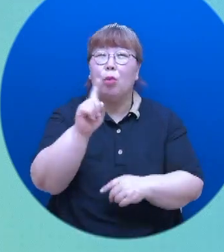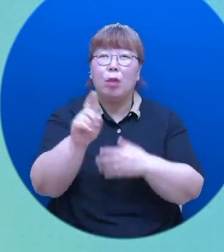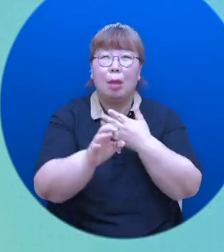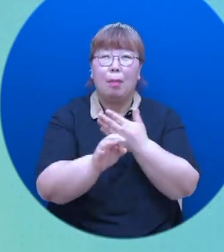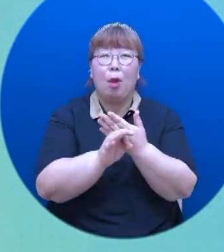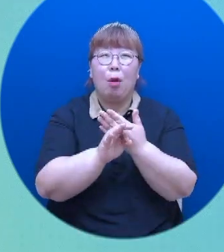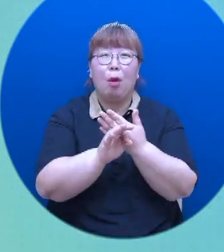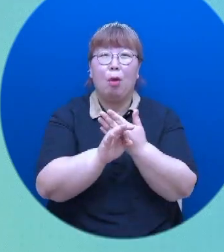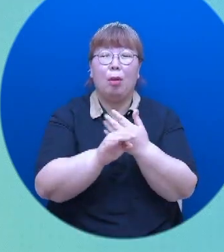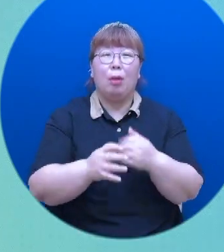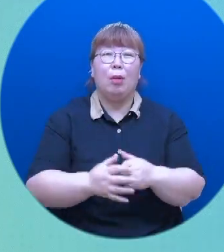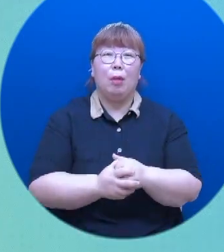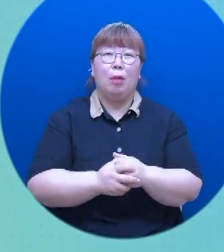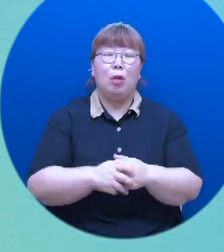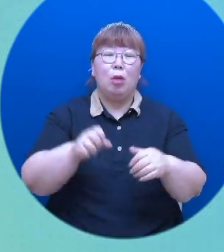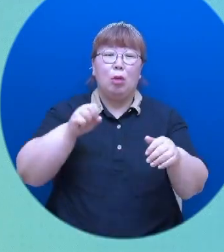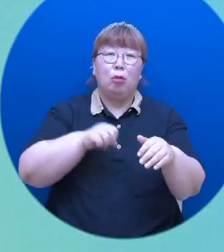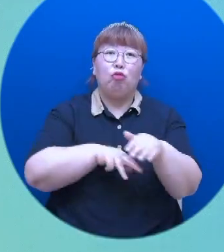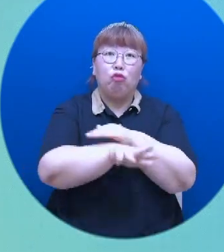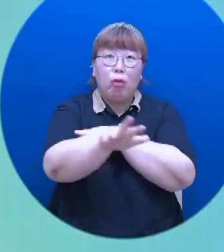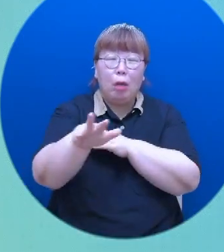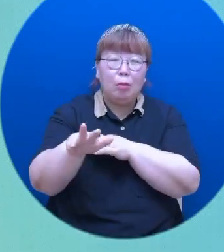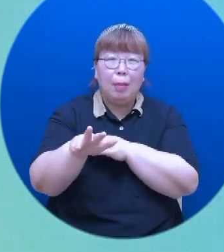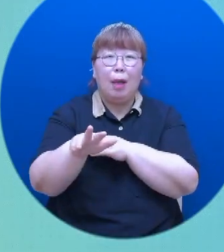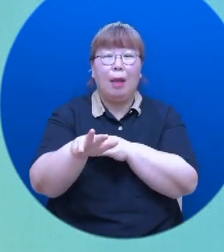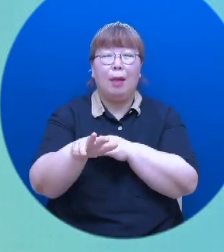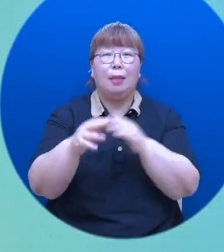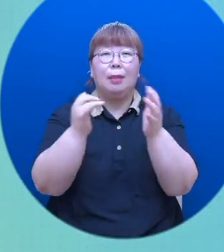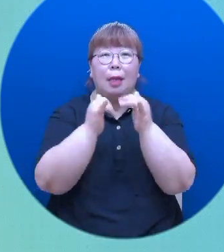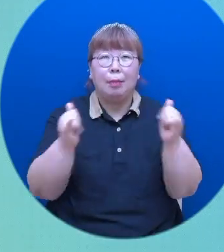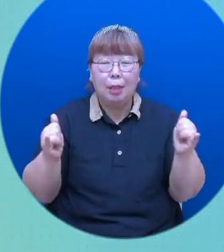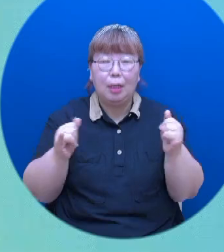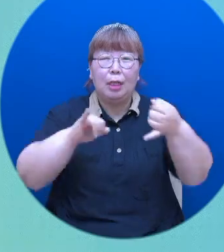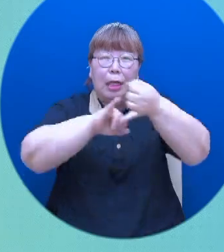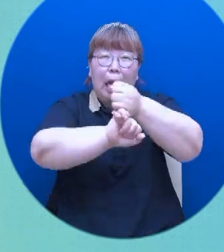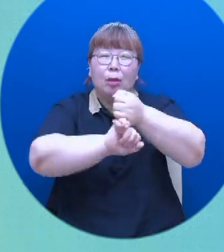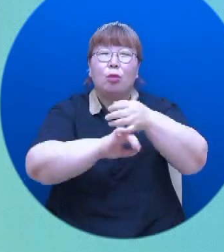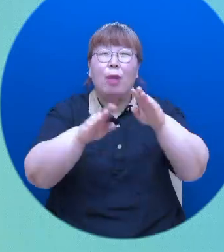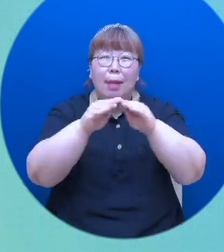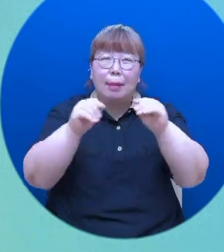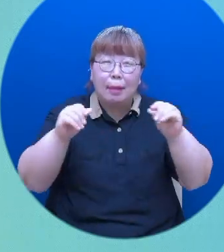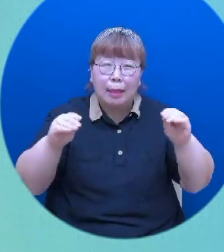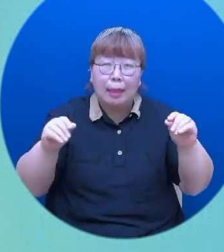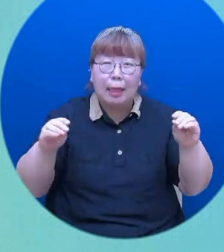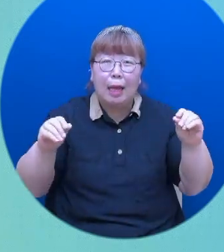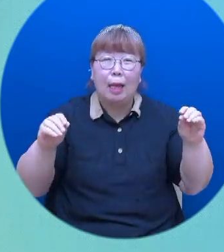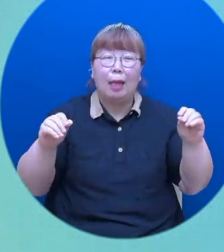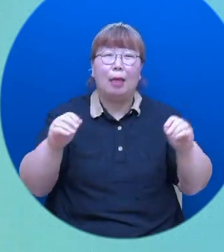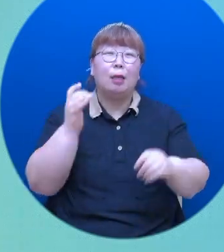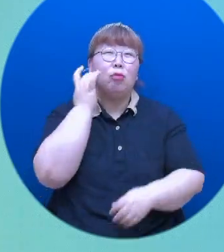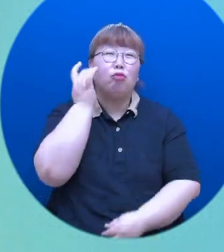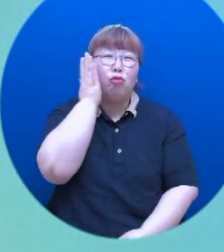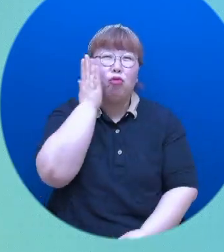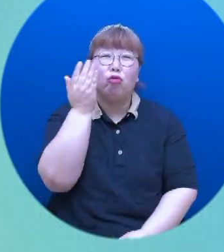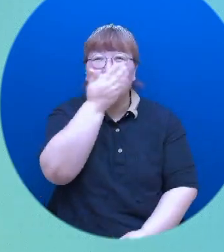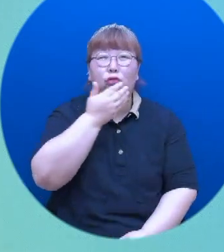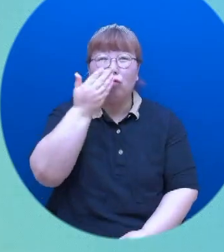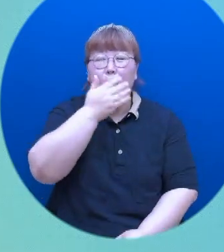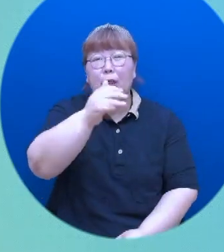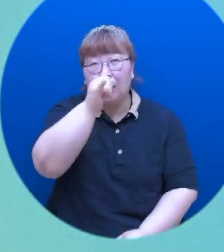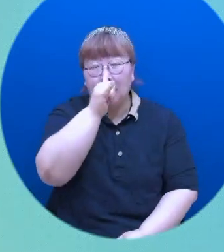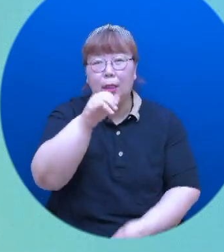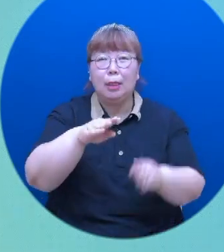출애굽한 이스라엘 백성이 요단강을 건너 약속의 땅, 젖과 꿀이 흐르는 땅에 입성하기 바로